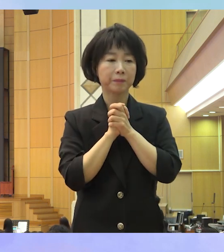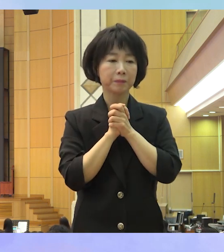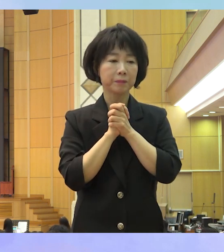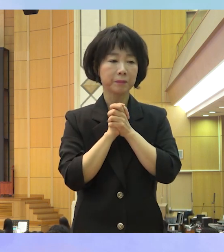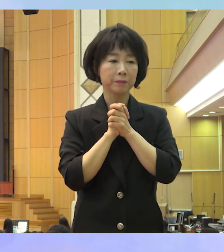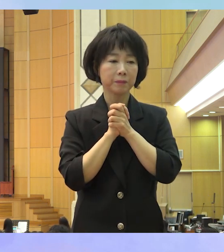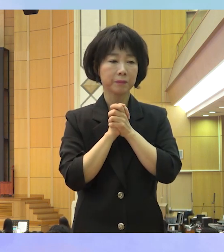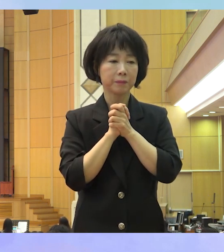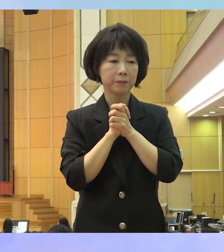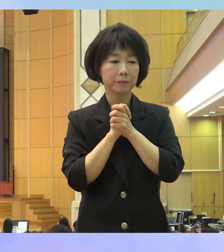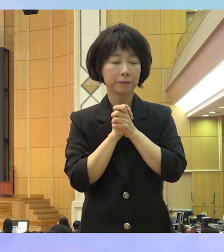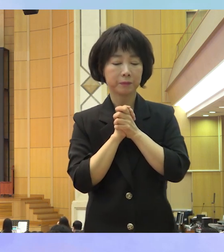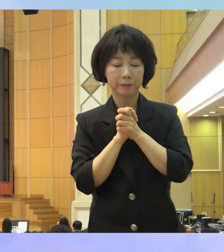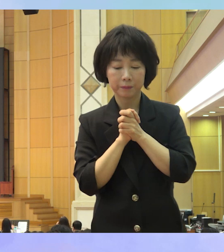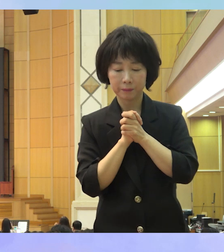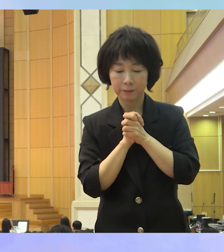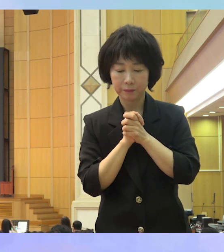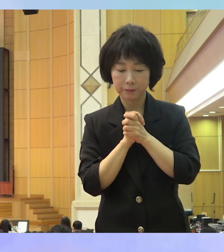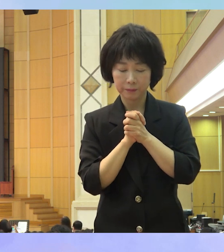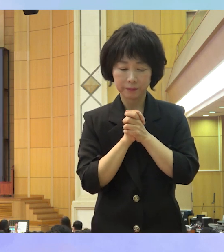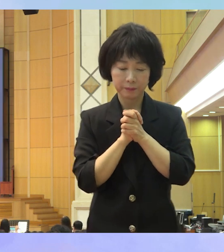다 같이 기도드리시겠습니다.